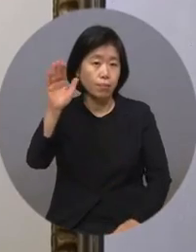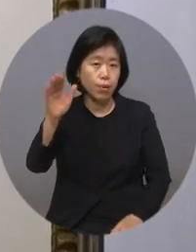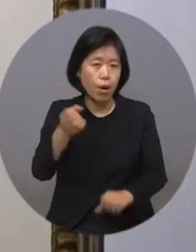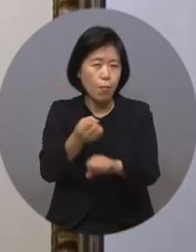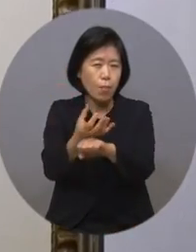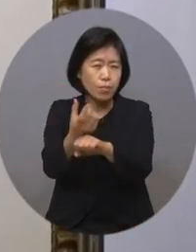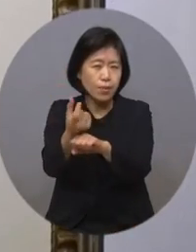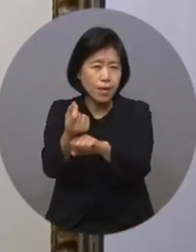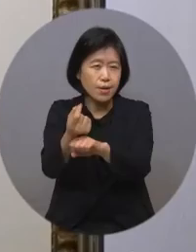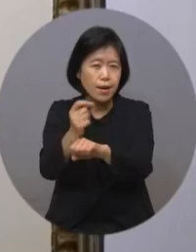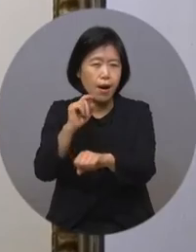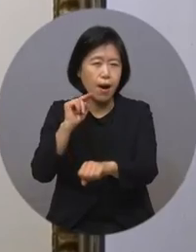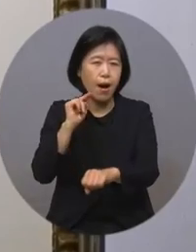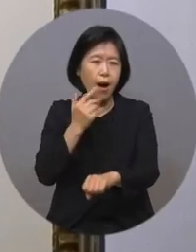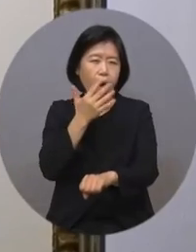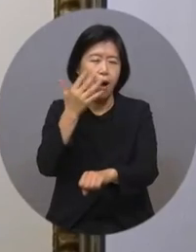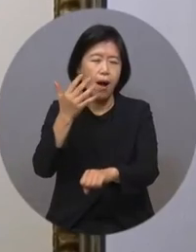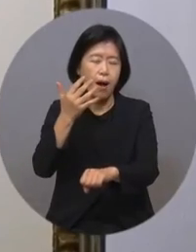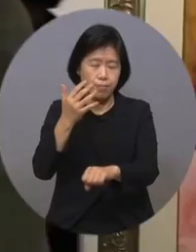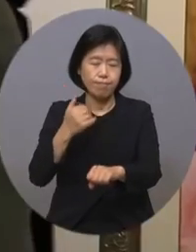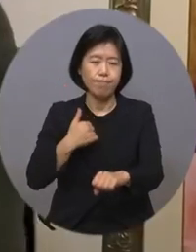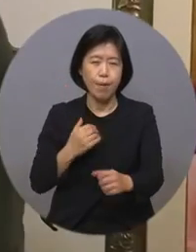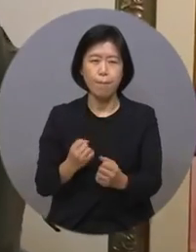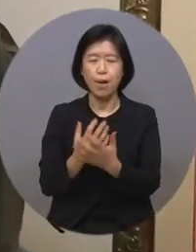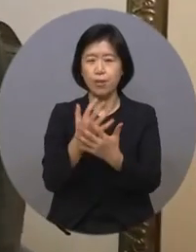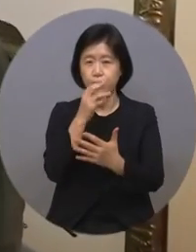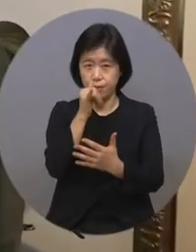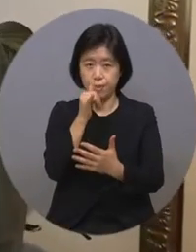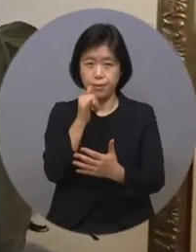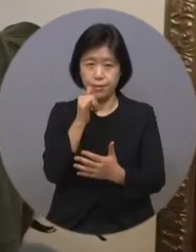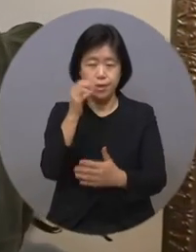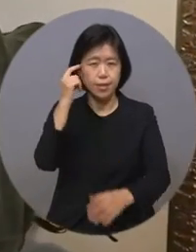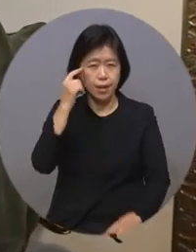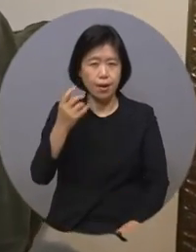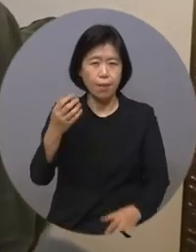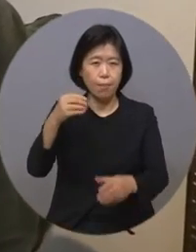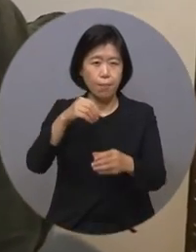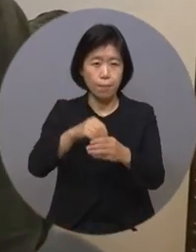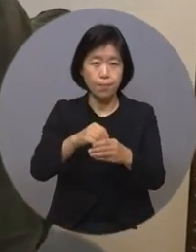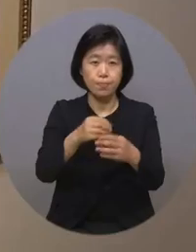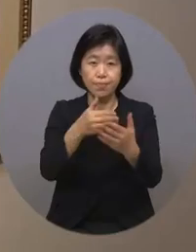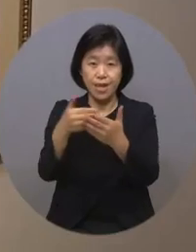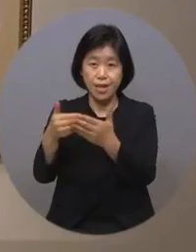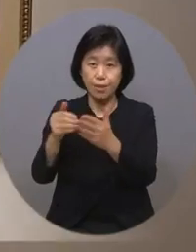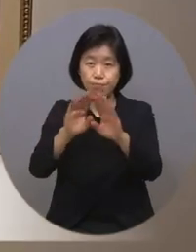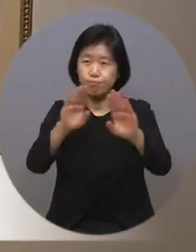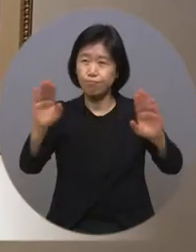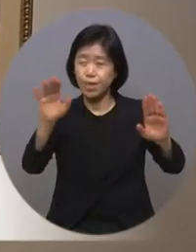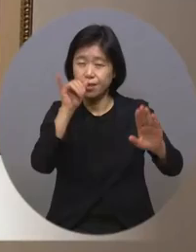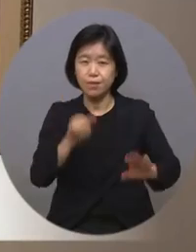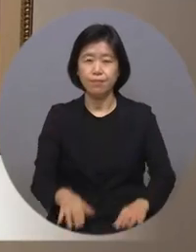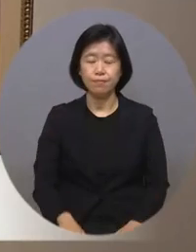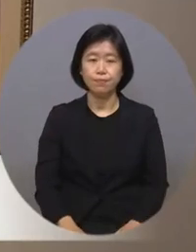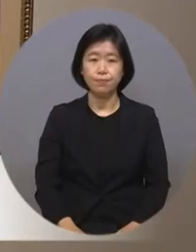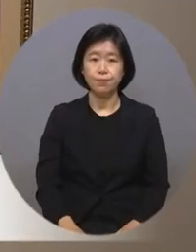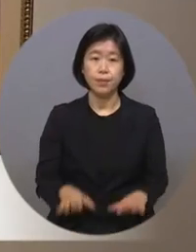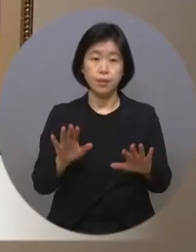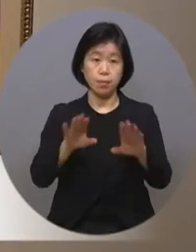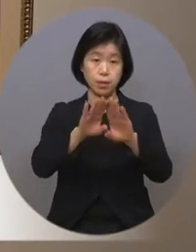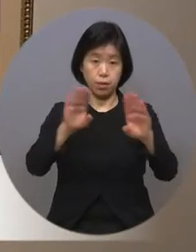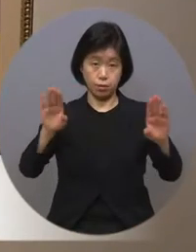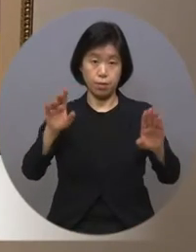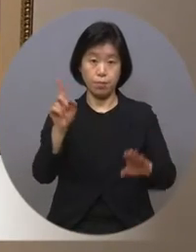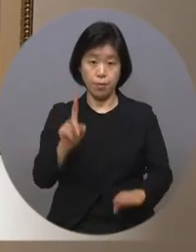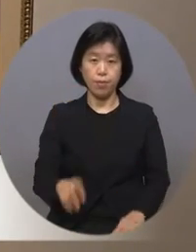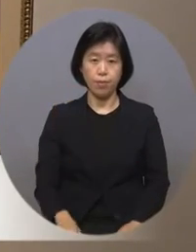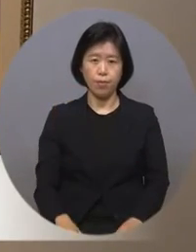보석처럼 영롱하게 빛으로 빛날 거라는 작가의 작품이 화폭에 펼쳐집니다. 이번 전시회는